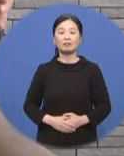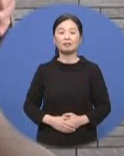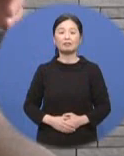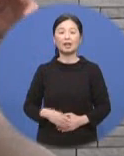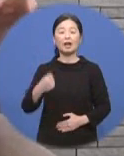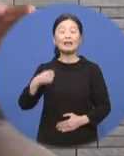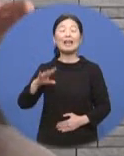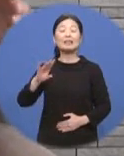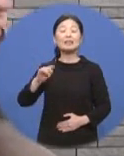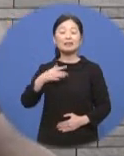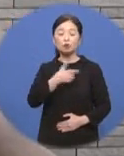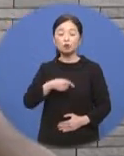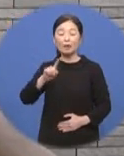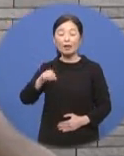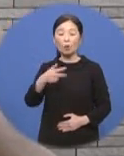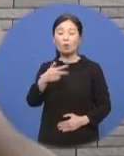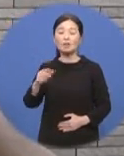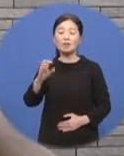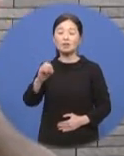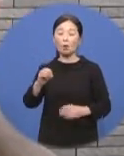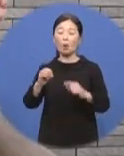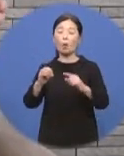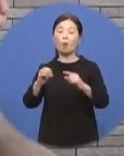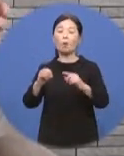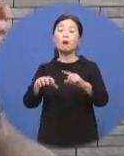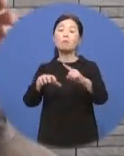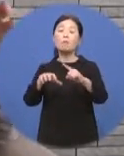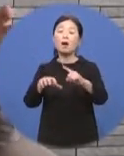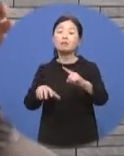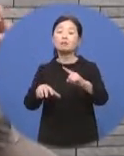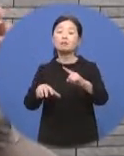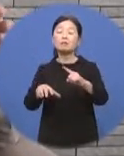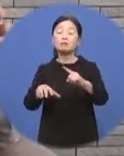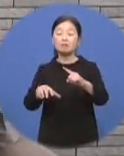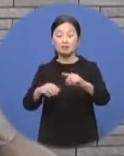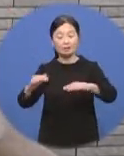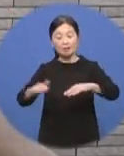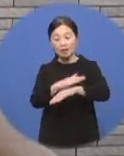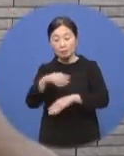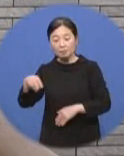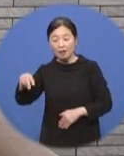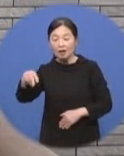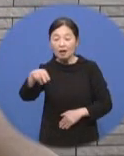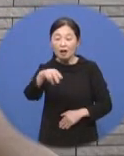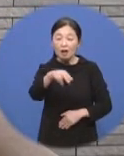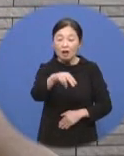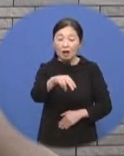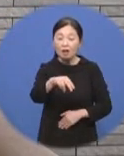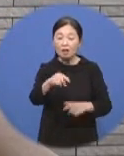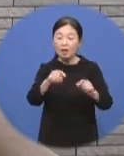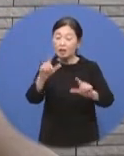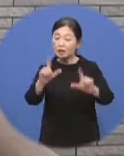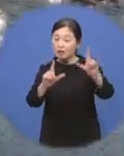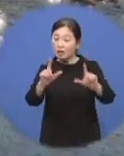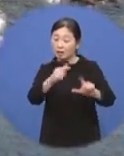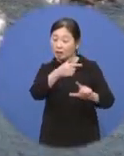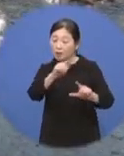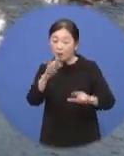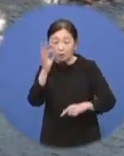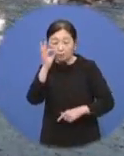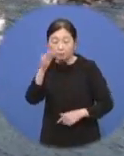岸ずっと歩くとすごくよくいろんな地層が見えるんですよね。で内陸に行くと今度はそれと